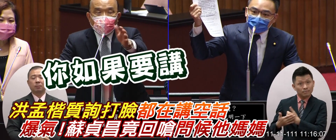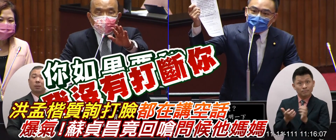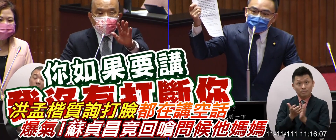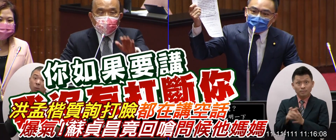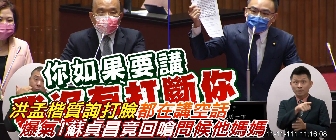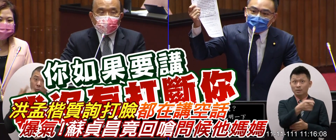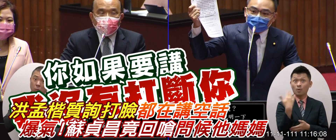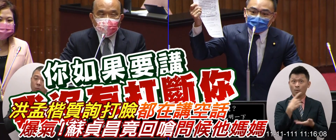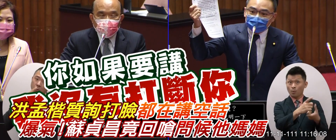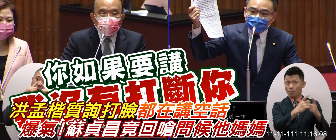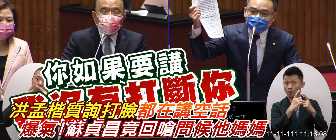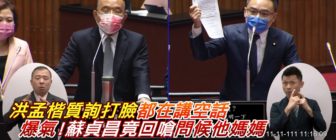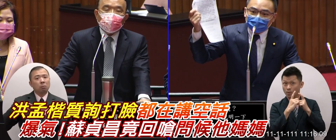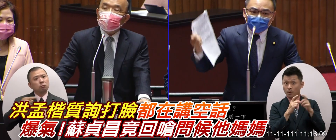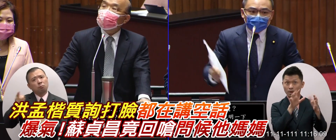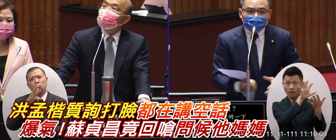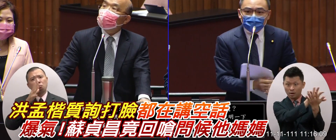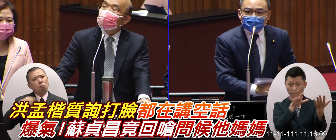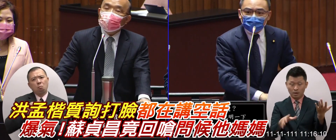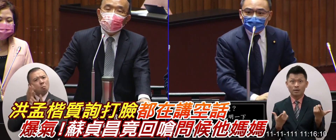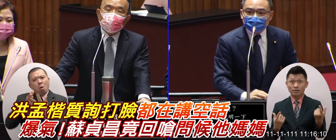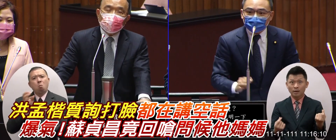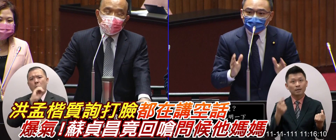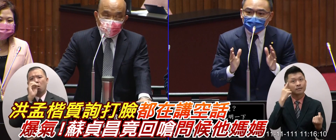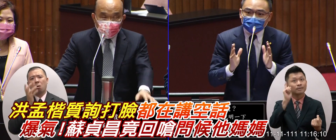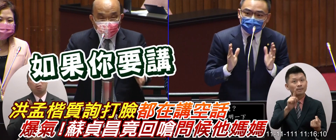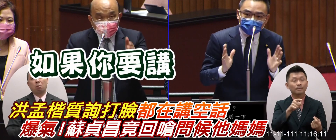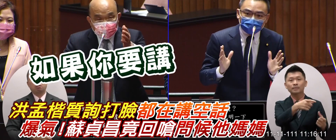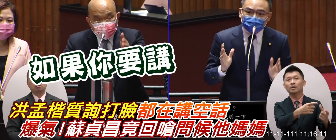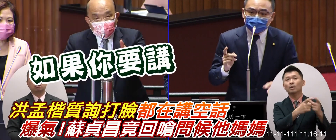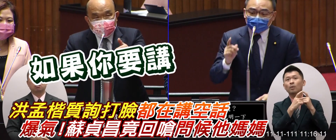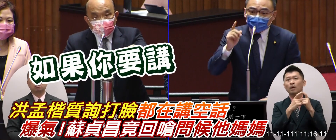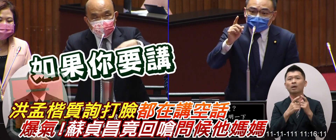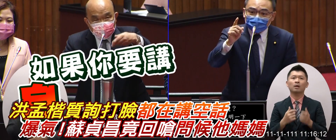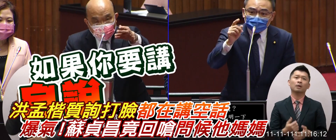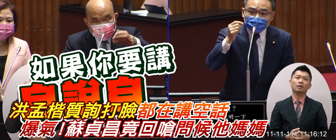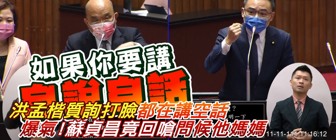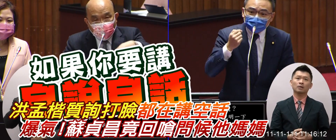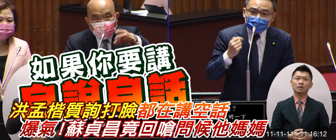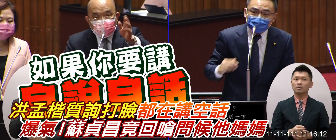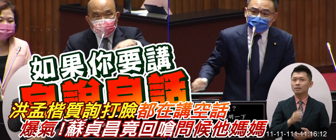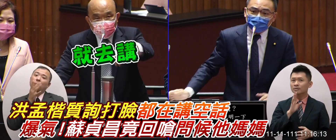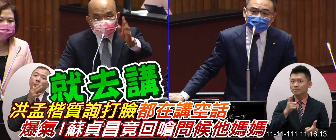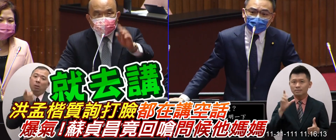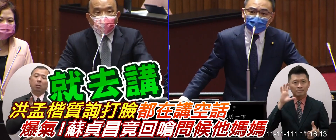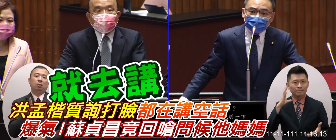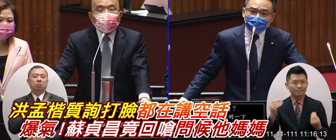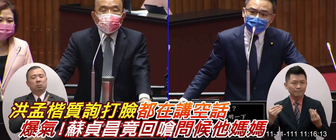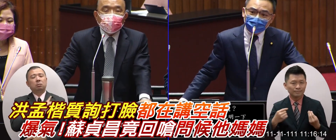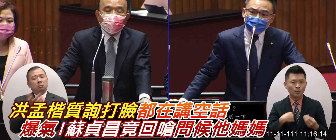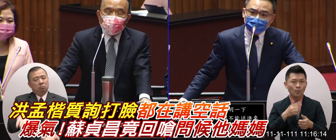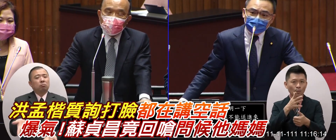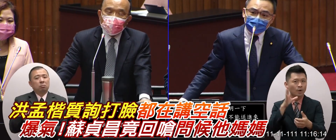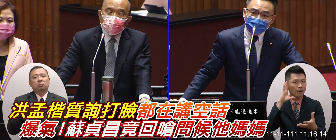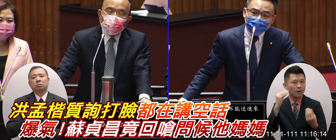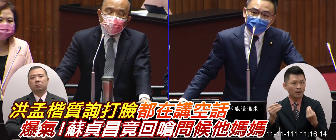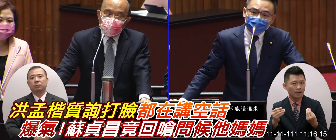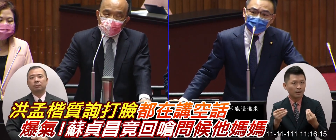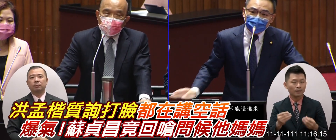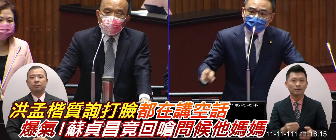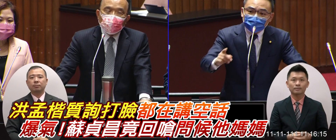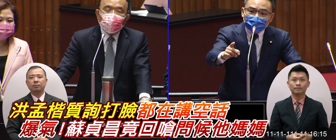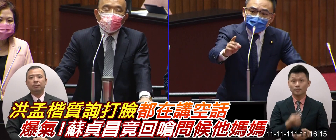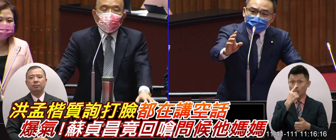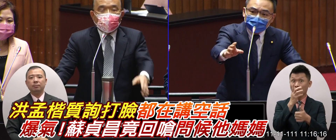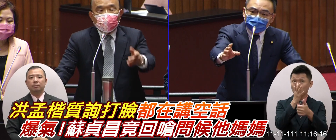备，你可能会什么回应？一模一样哎，代表说你的回答其他都知道，是不是没有听清楚我的话？我们的问题。